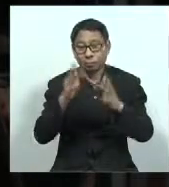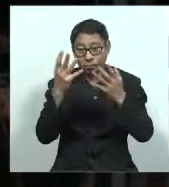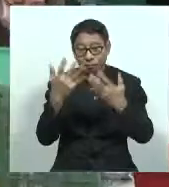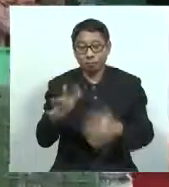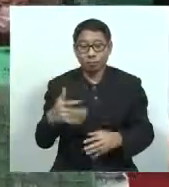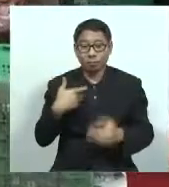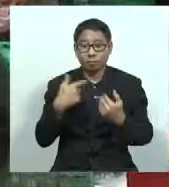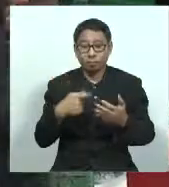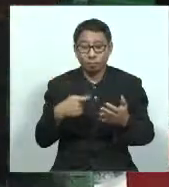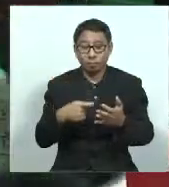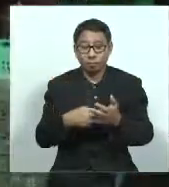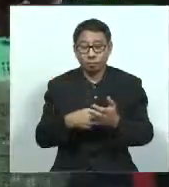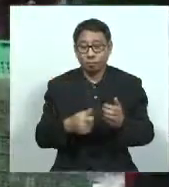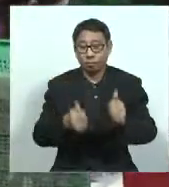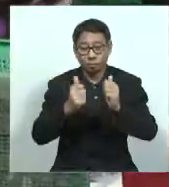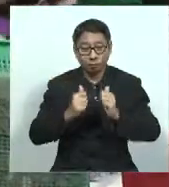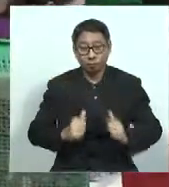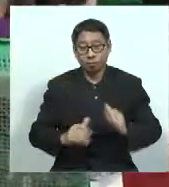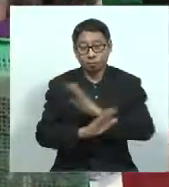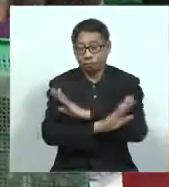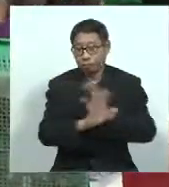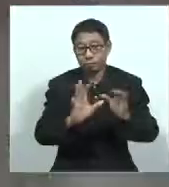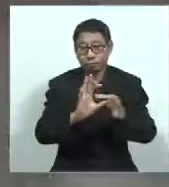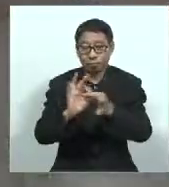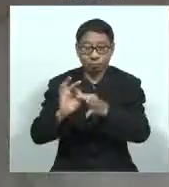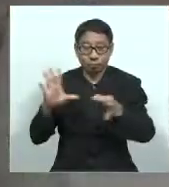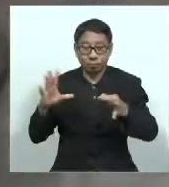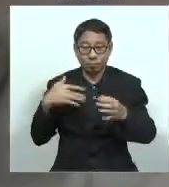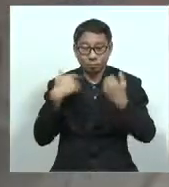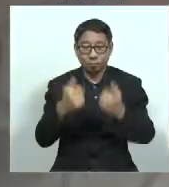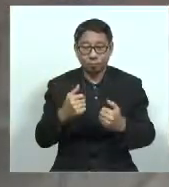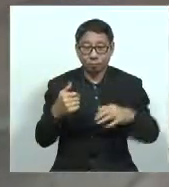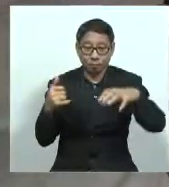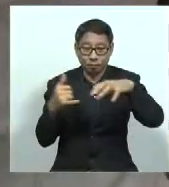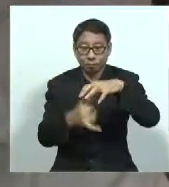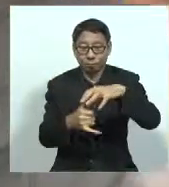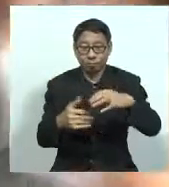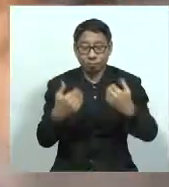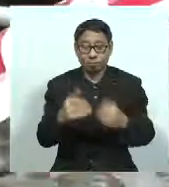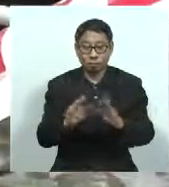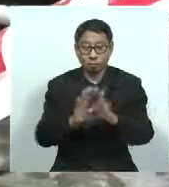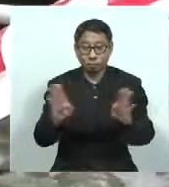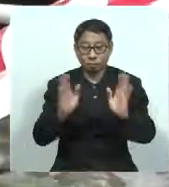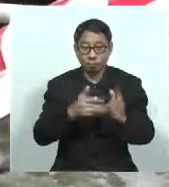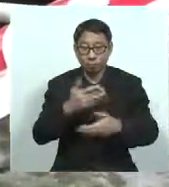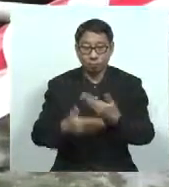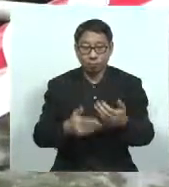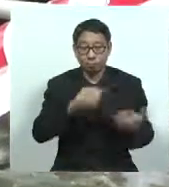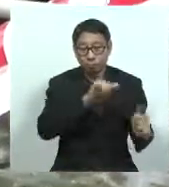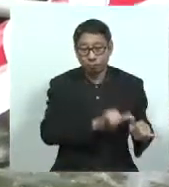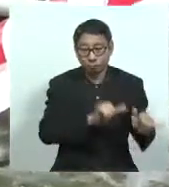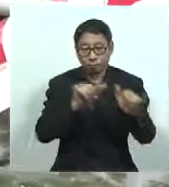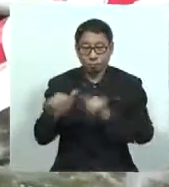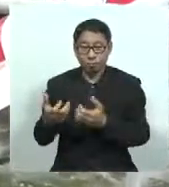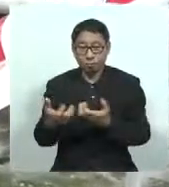อบที่เกิดเหตุไม่อนุญาตให้ผู้ที่ไม่เกี่ยวข้องเนี่ยเข้าไปในด้านในเบื้องต้นเปิดให้ผู้ค้าเข้าไปขนย้ายสิ่ง